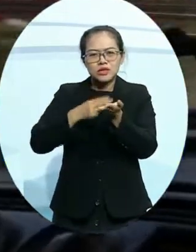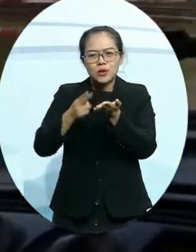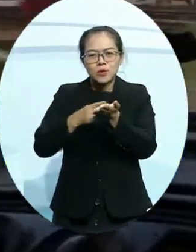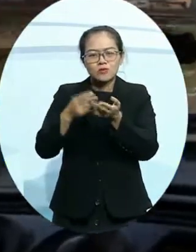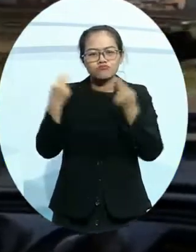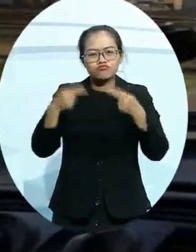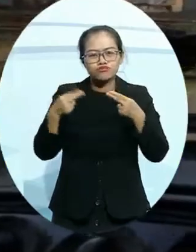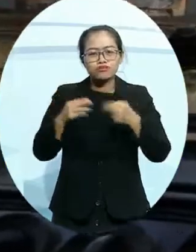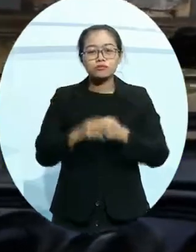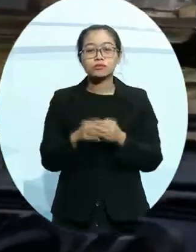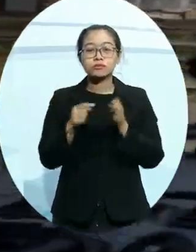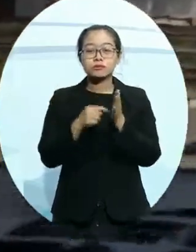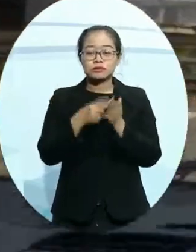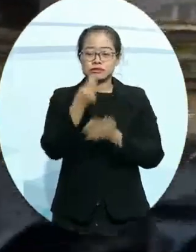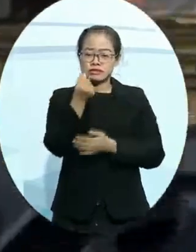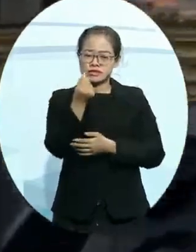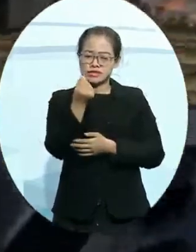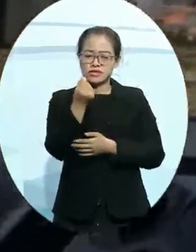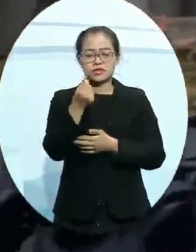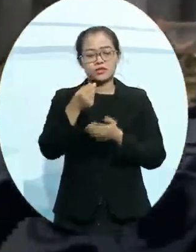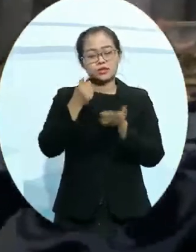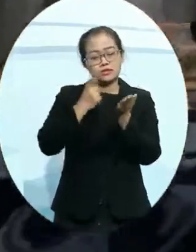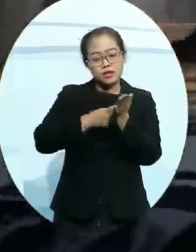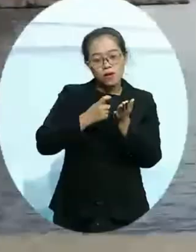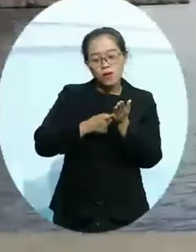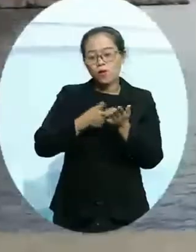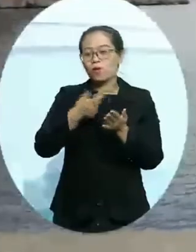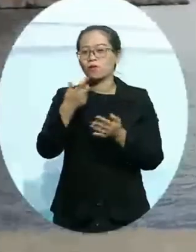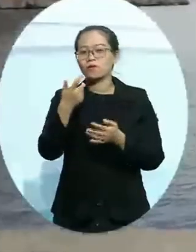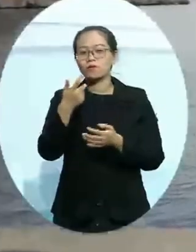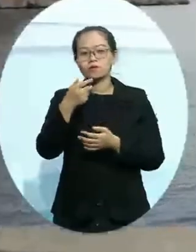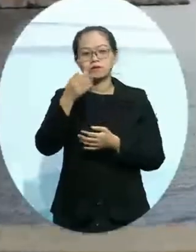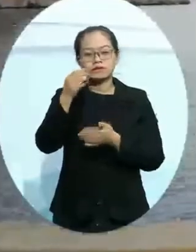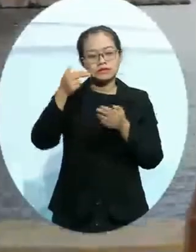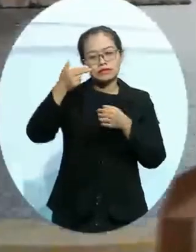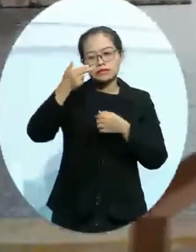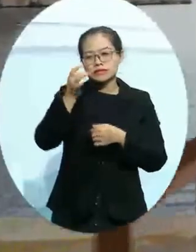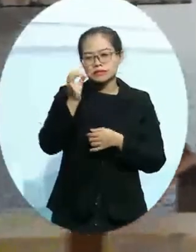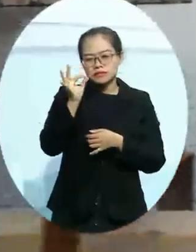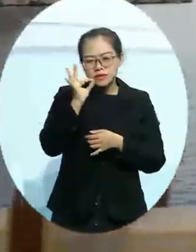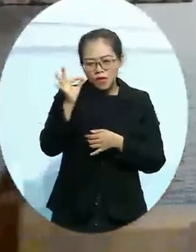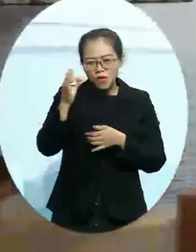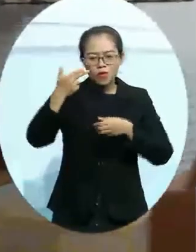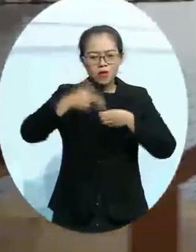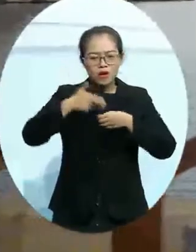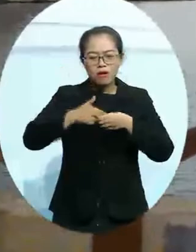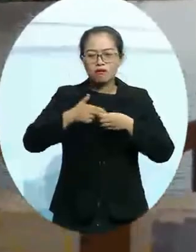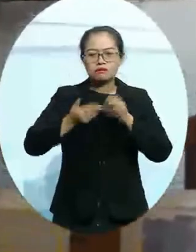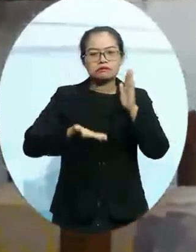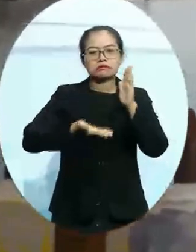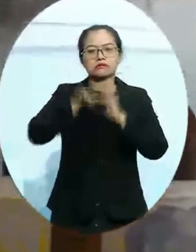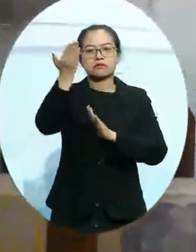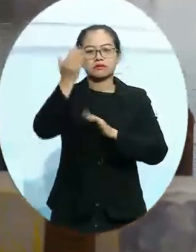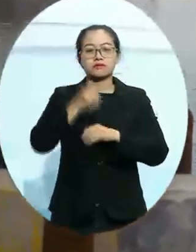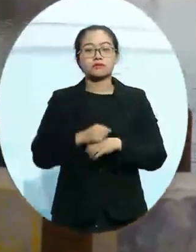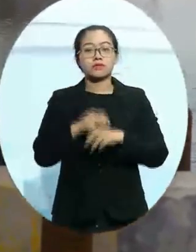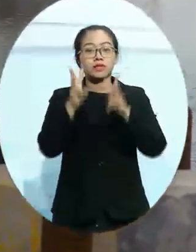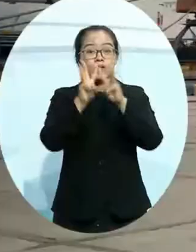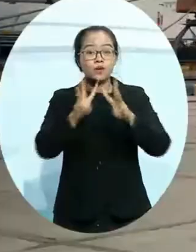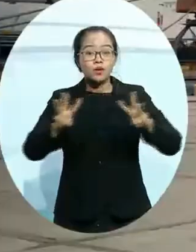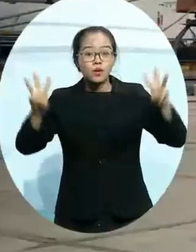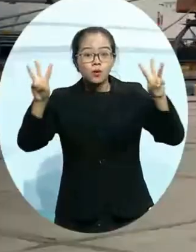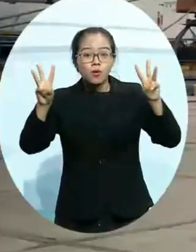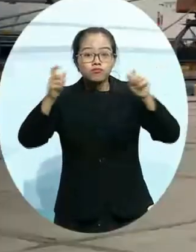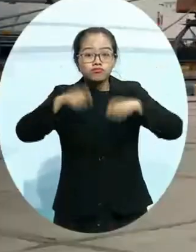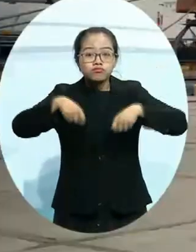động, khiến giá ngũ cốc, dầu ăn, xăng và phân bón tăng vọt trên toàn cầu. Liên Hiệp Quốc đang cố gắng tìm kiếm một thỏa thuận để nối lại việc xuất